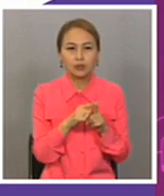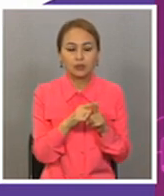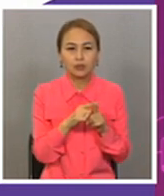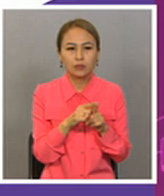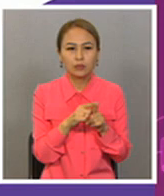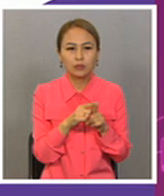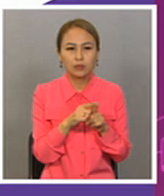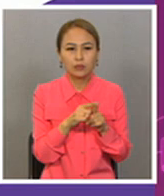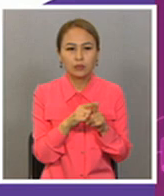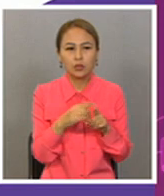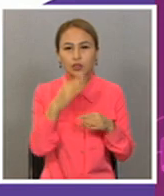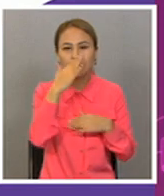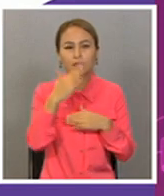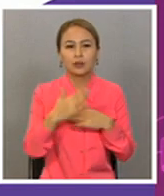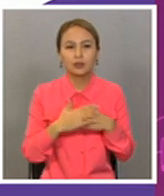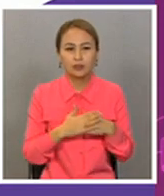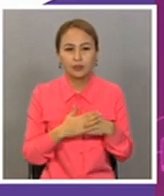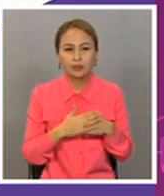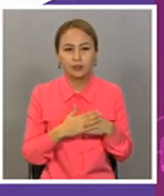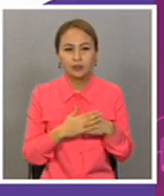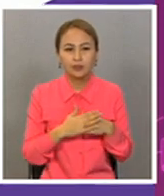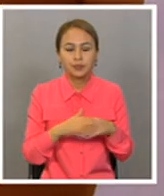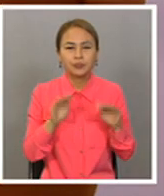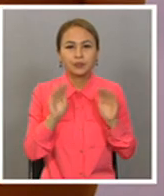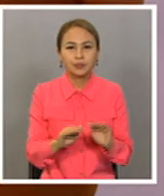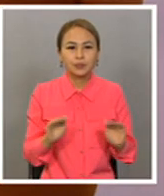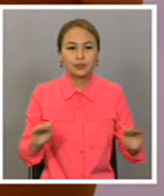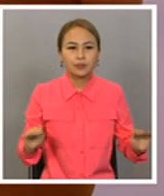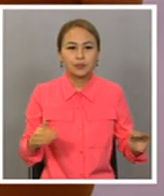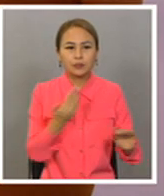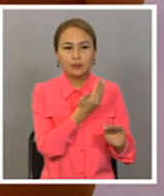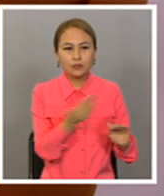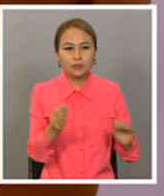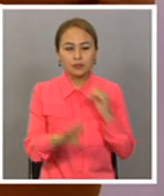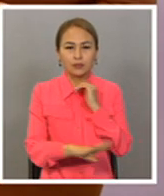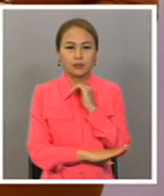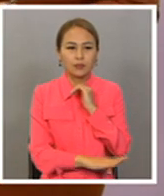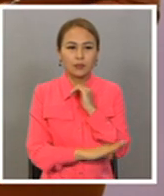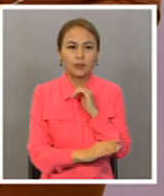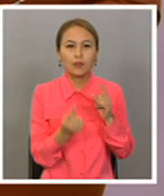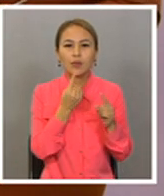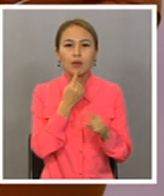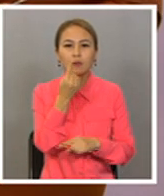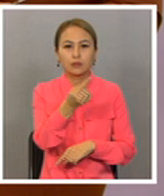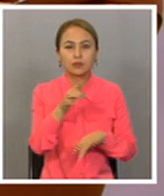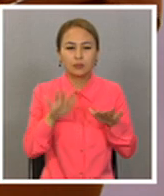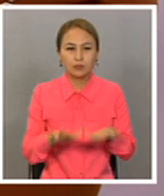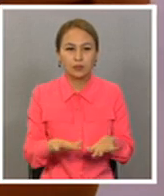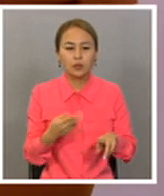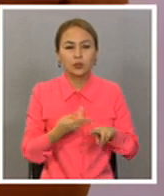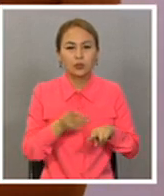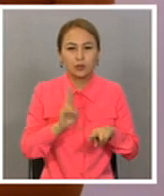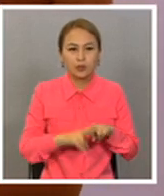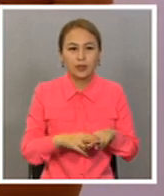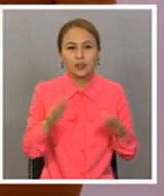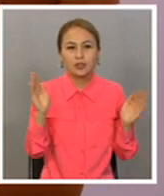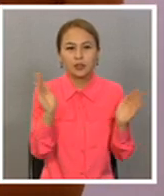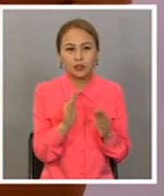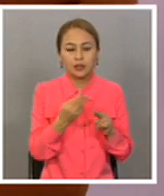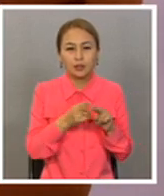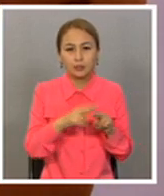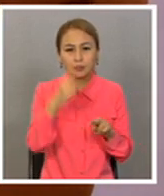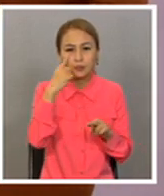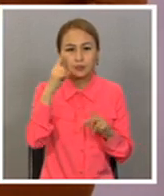Жарайсыңдар. Жақын. Балалар, мына тұрған ағаш алыста орналасқан, сондықтан кішкентай болып